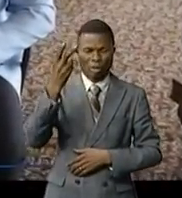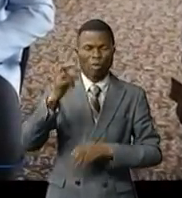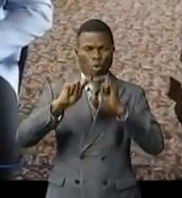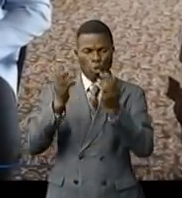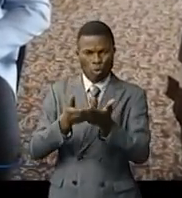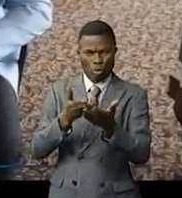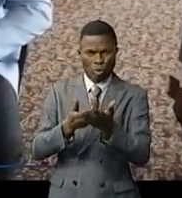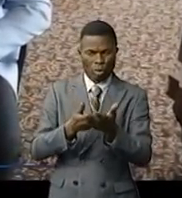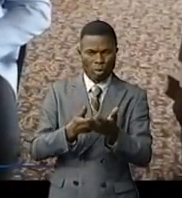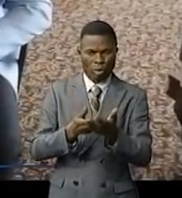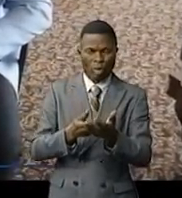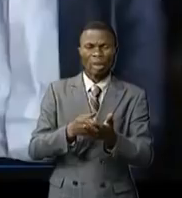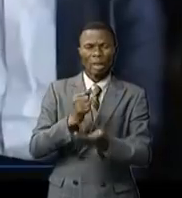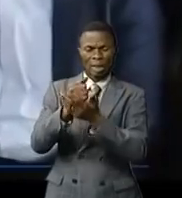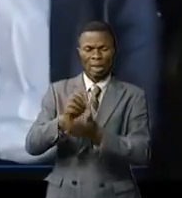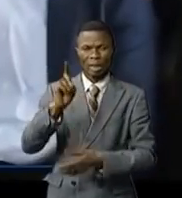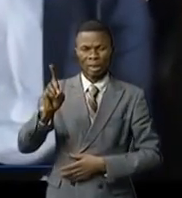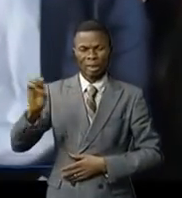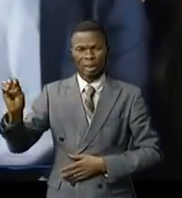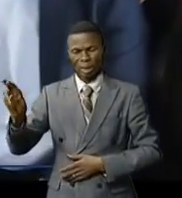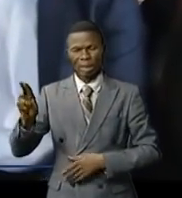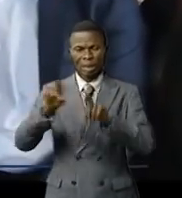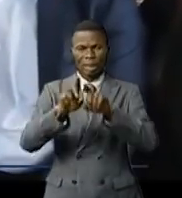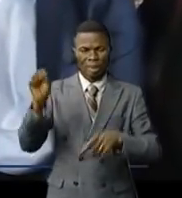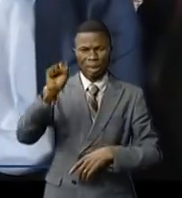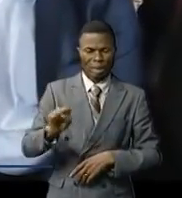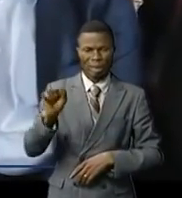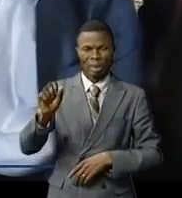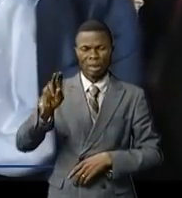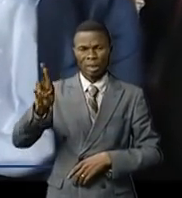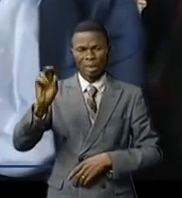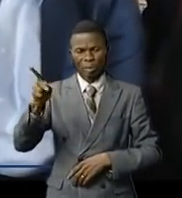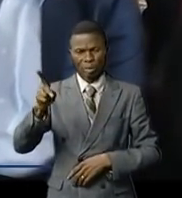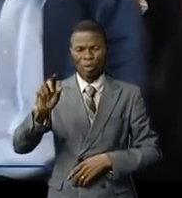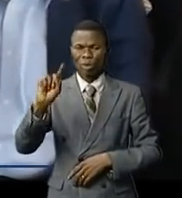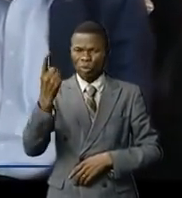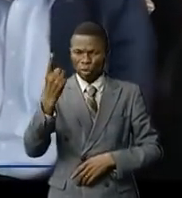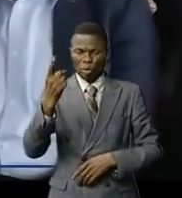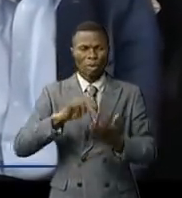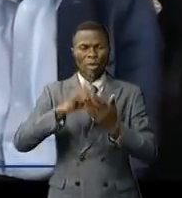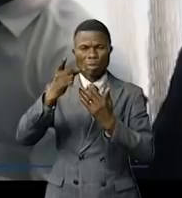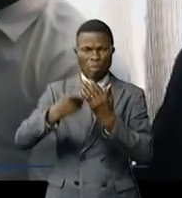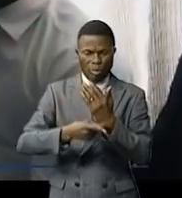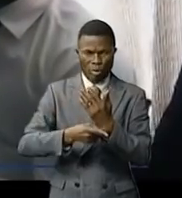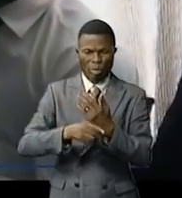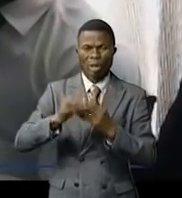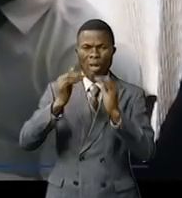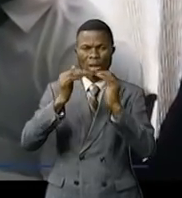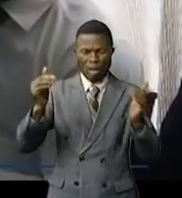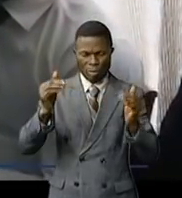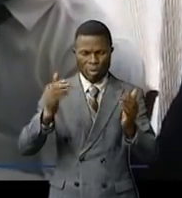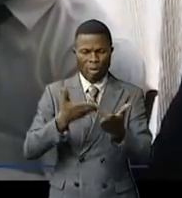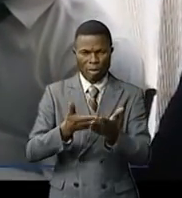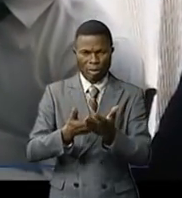de l'UEPNR DDR et de la SIAP DDRC en un seul et unique programme, le